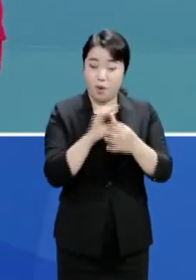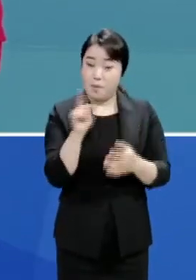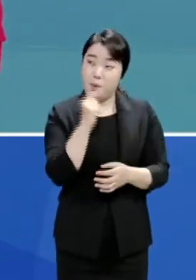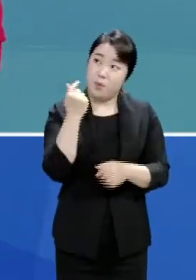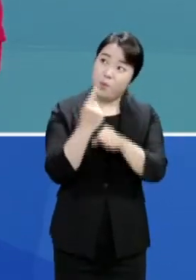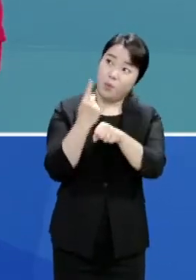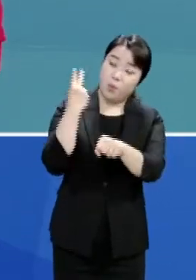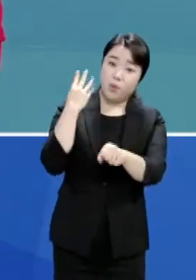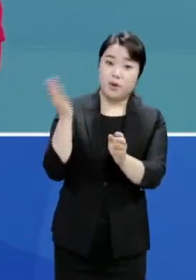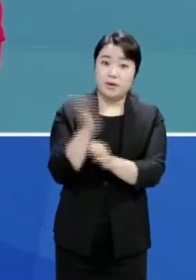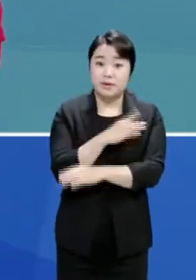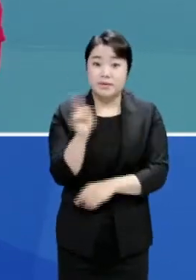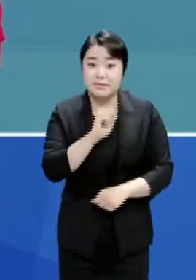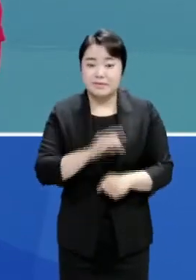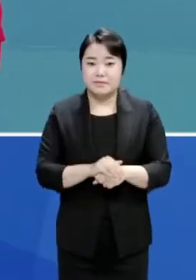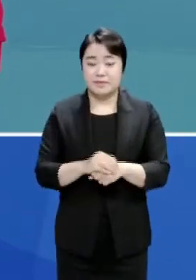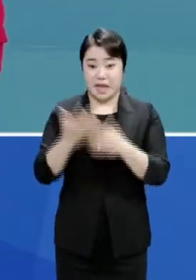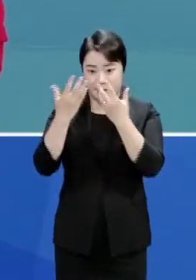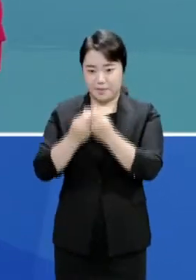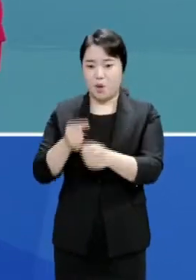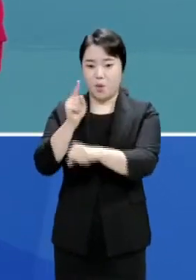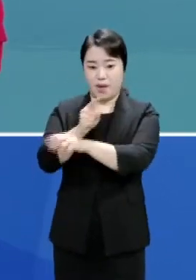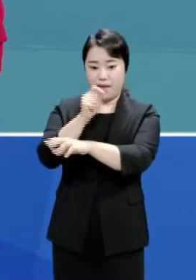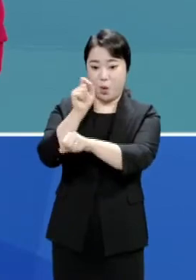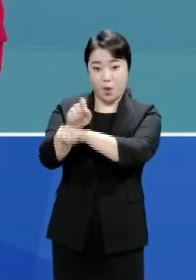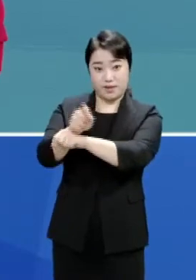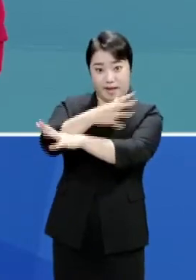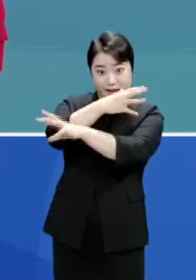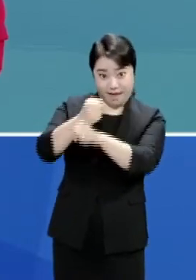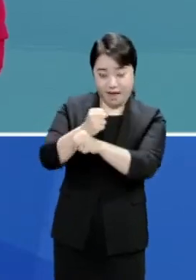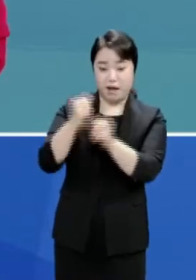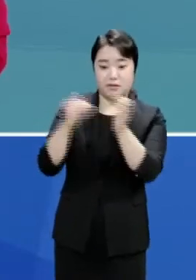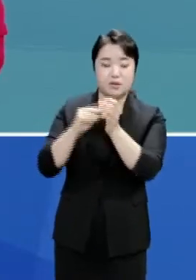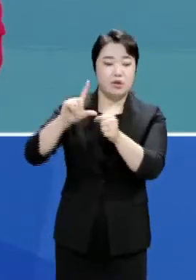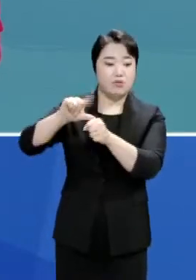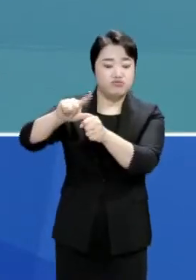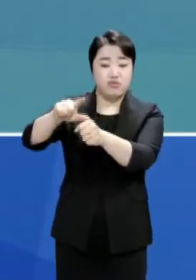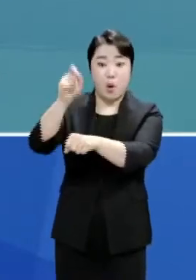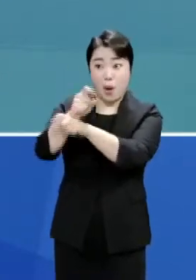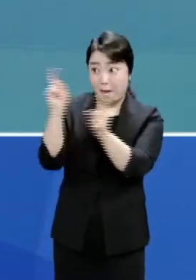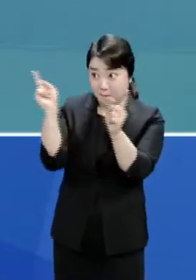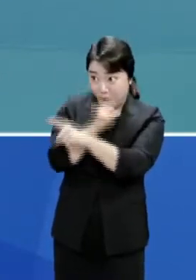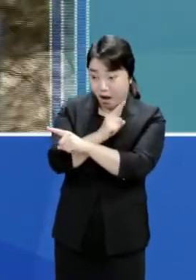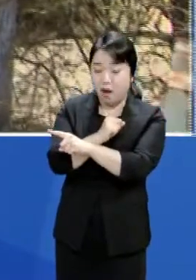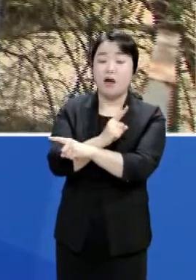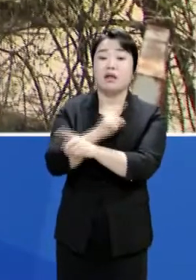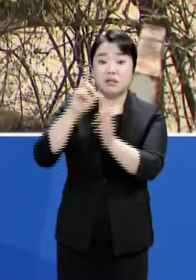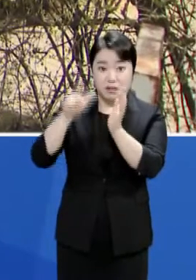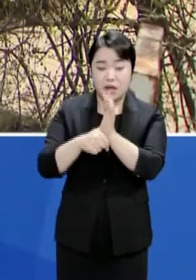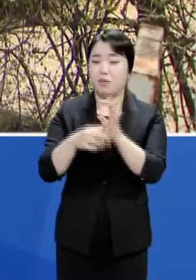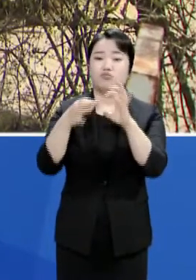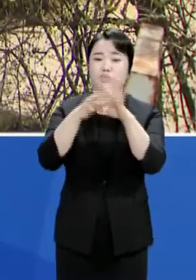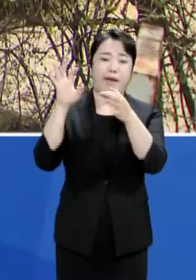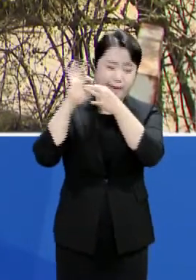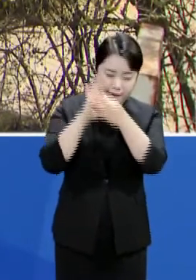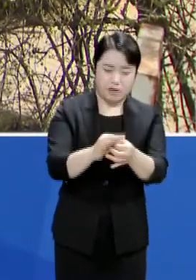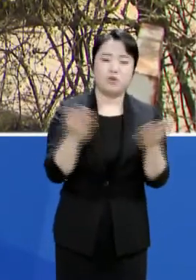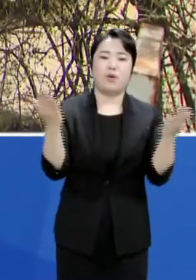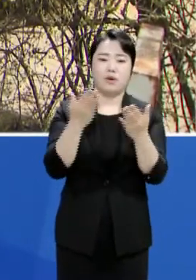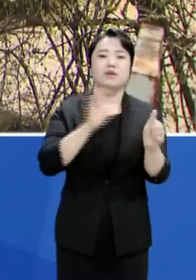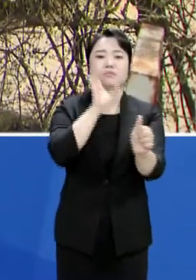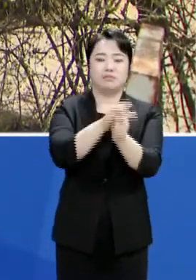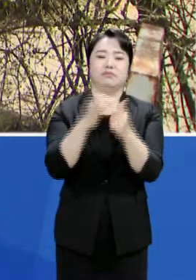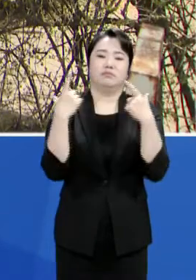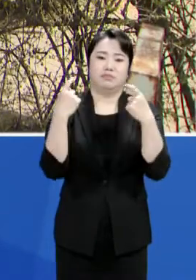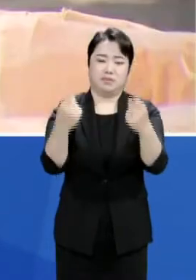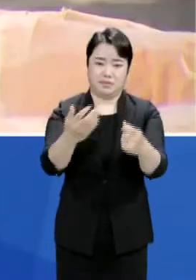전부터 이 용역 업체가 바뀌거나 이런 예. 경우에도 고용 승계를 하도록 지침을 그렇죠. 내리고 있고 예, 예. 그래서 공공 부분에서 이런 문제가